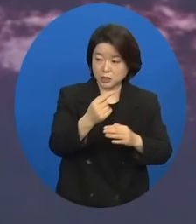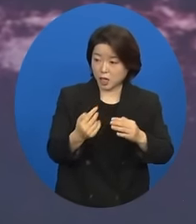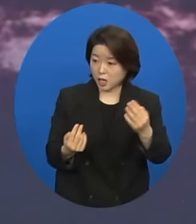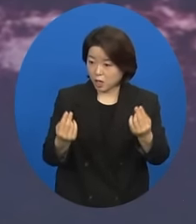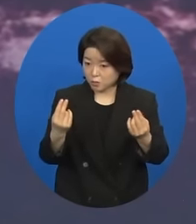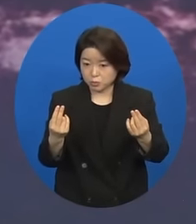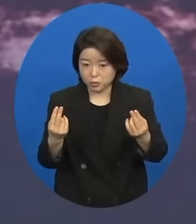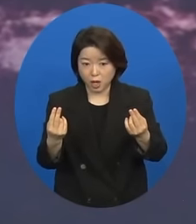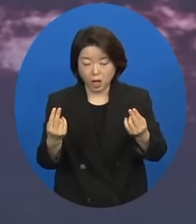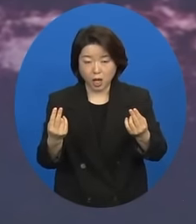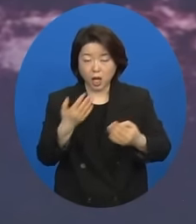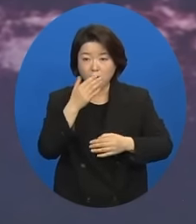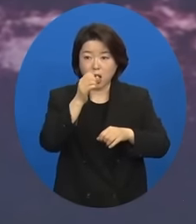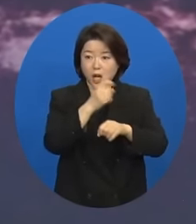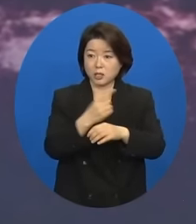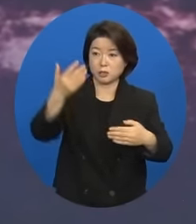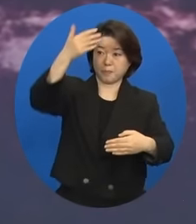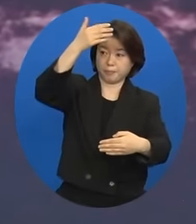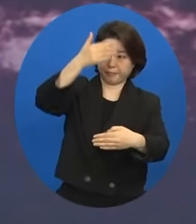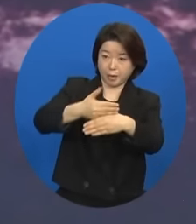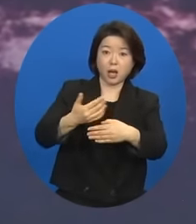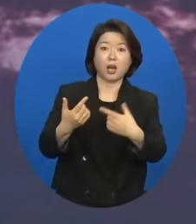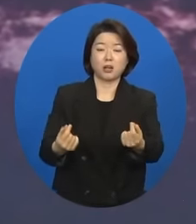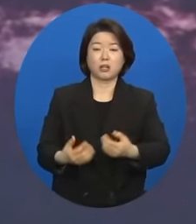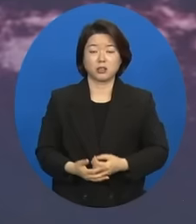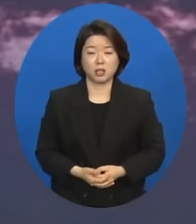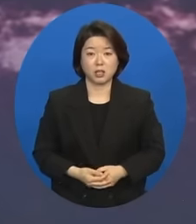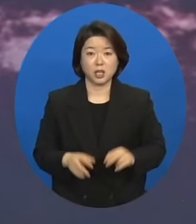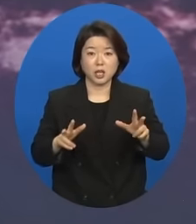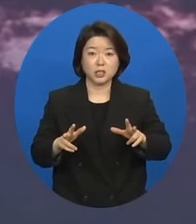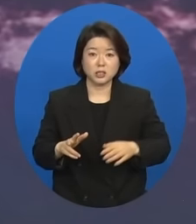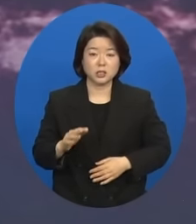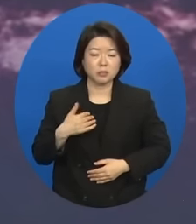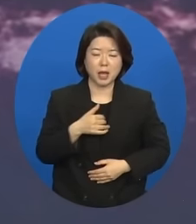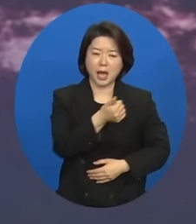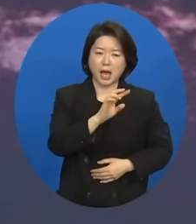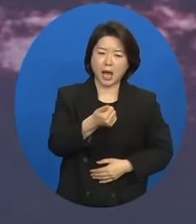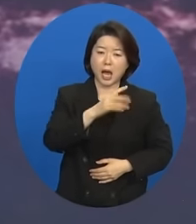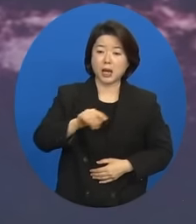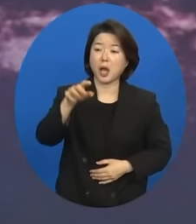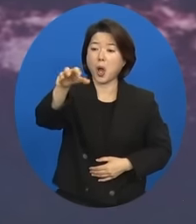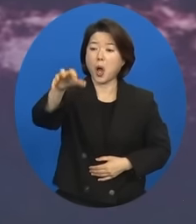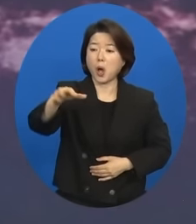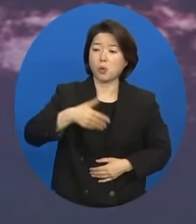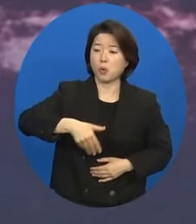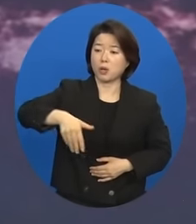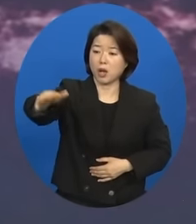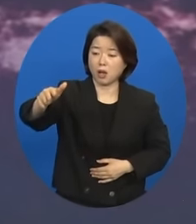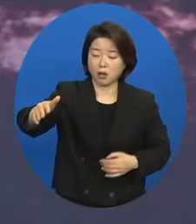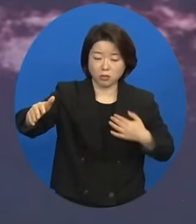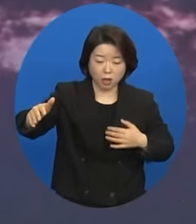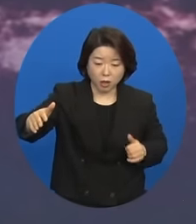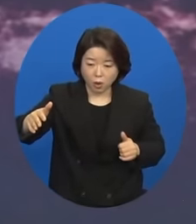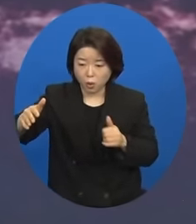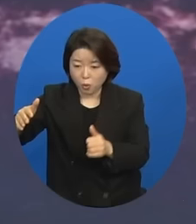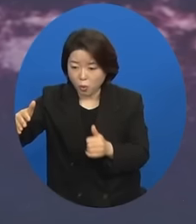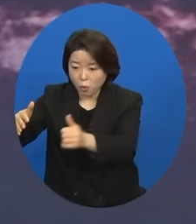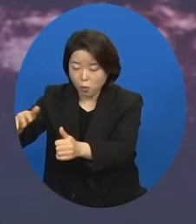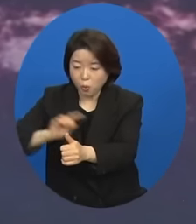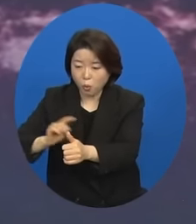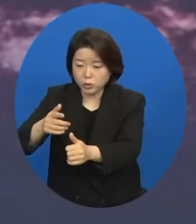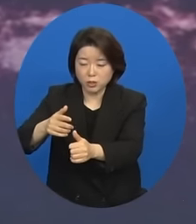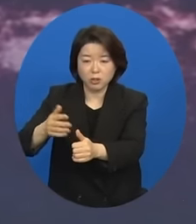다쳐 있는 것 같아 게다가지가 자기가 지금 뭐 하란으로 가고 있긴 하지만 어디까지 왔는지도 잘 몰라요